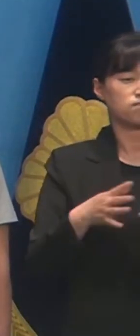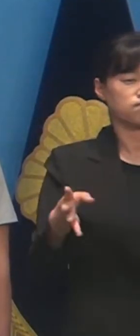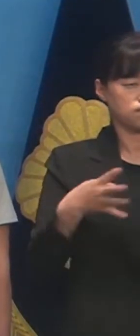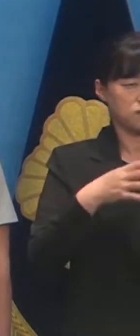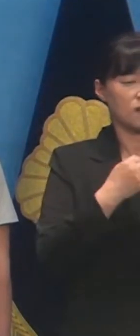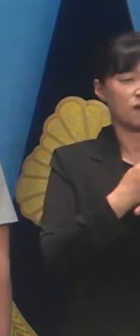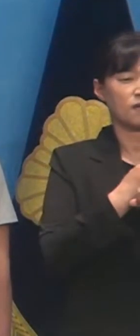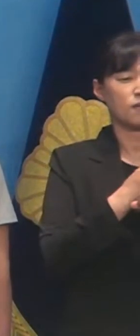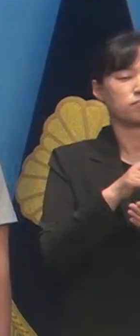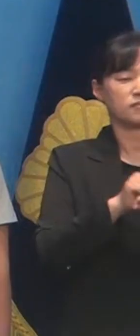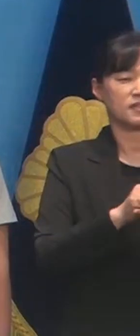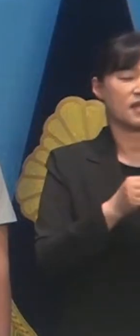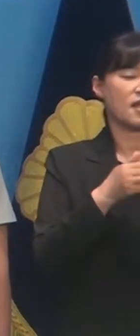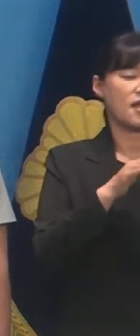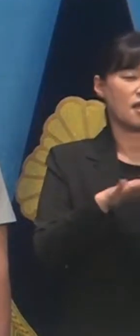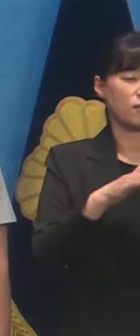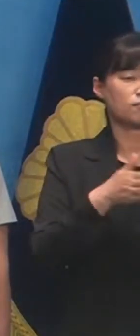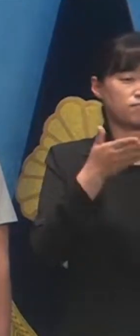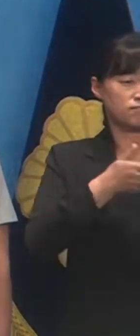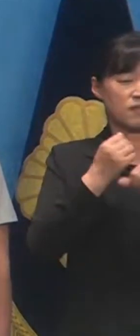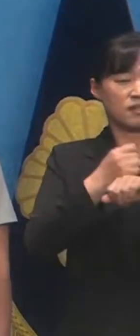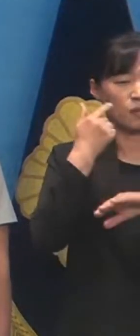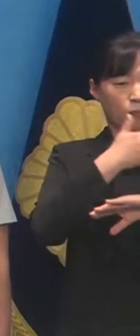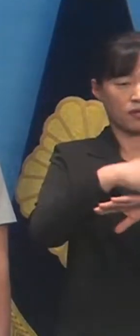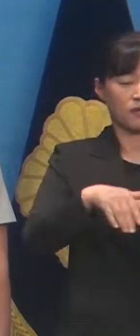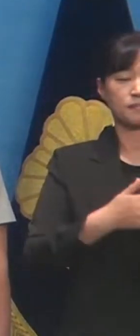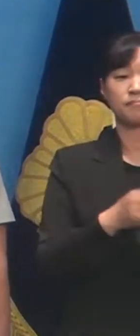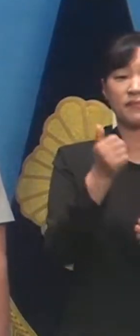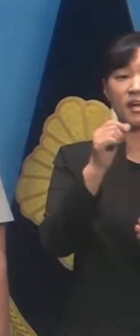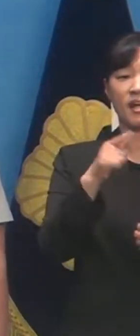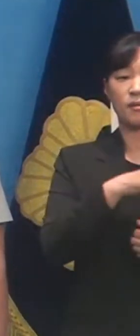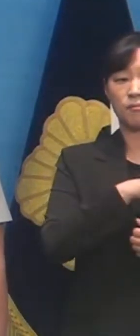해결 촉구를 하겠습니다. 고맙습니다.